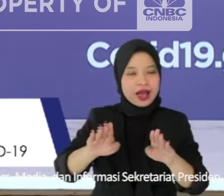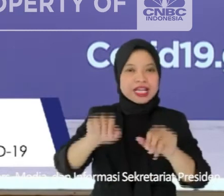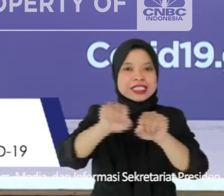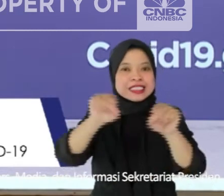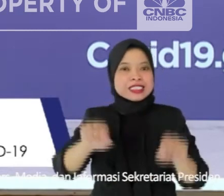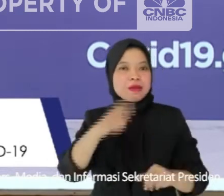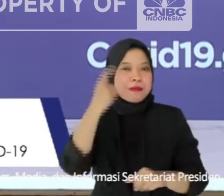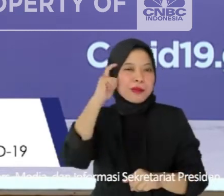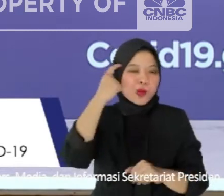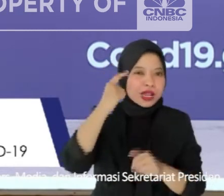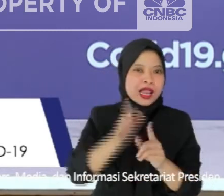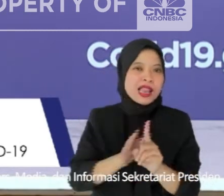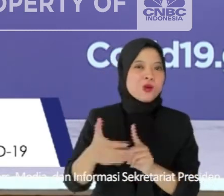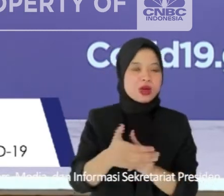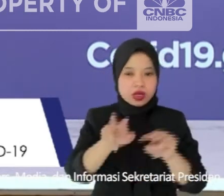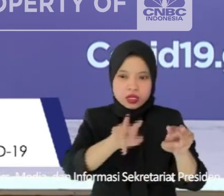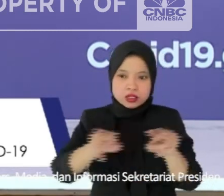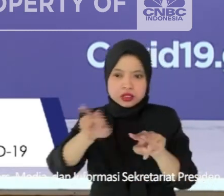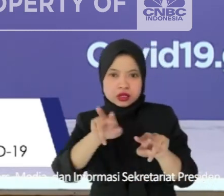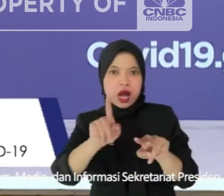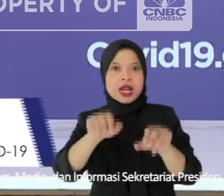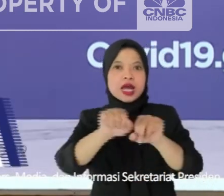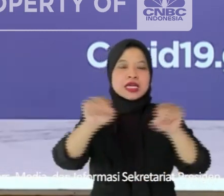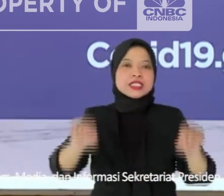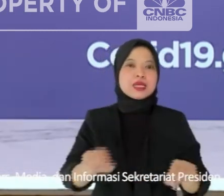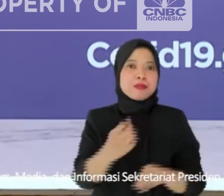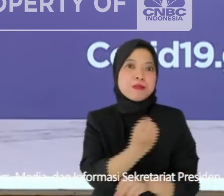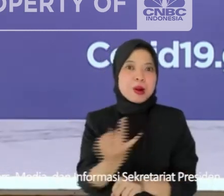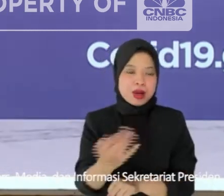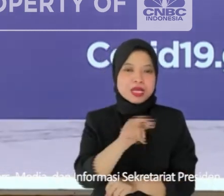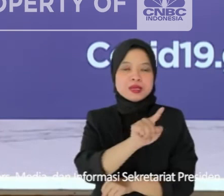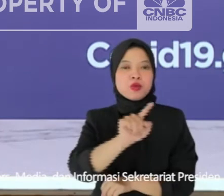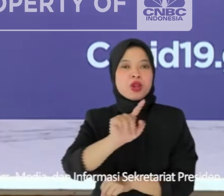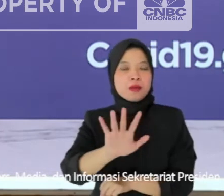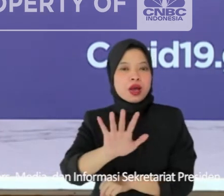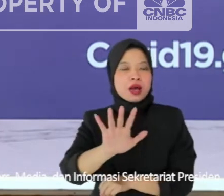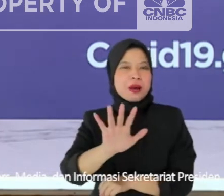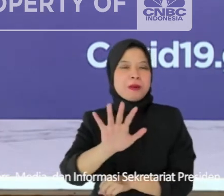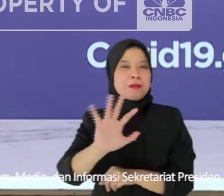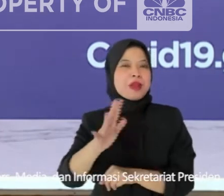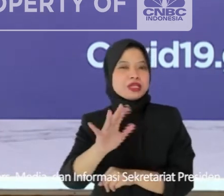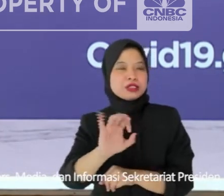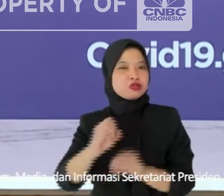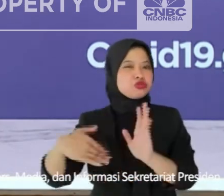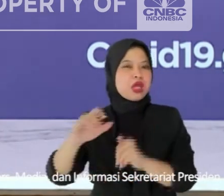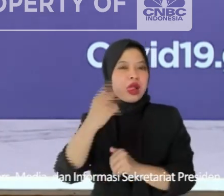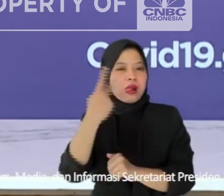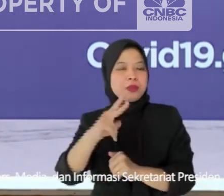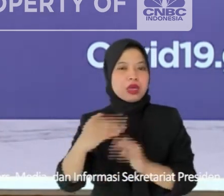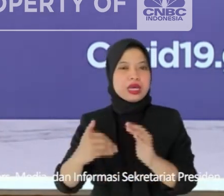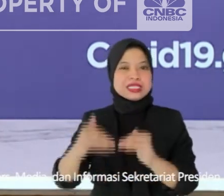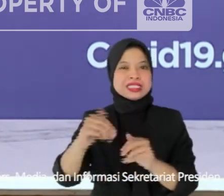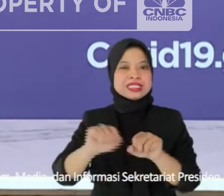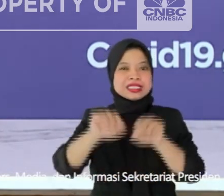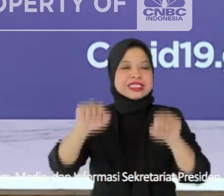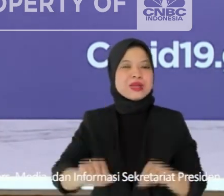sistem peduli lindungi mencatatkan sebanyak 1015 juta orang yang mencoba melakukan check-in